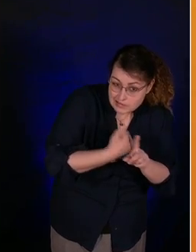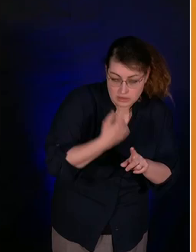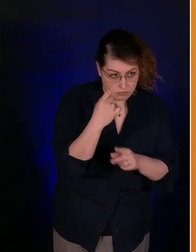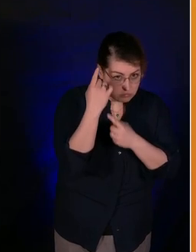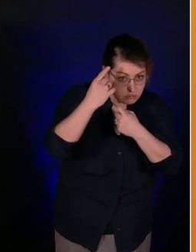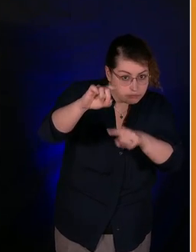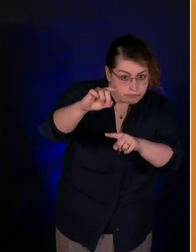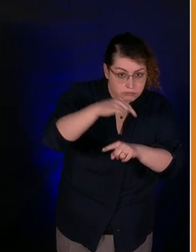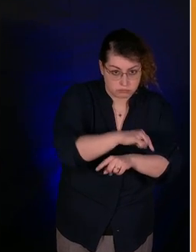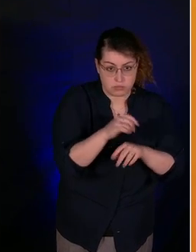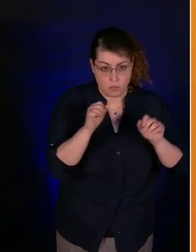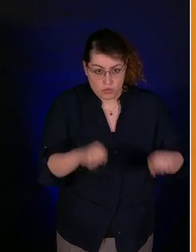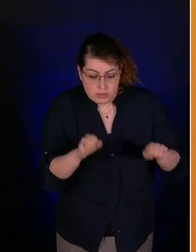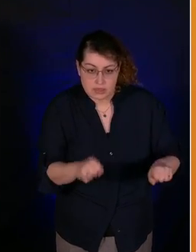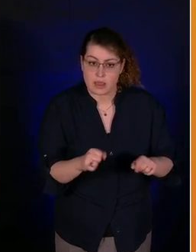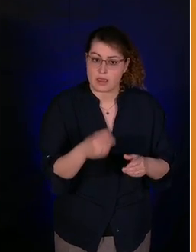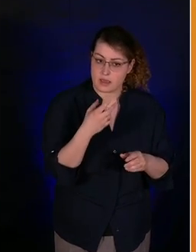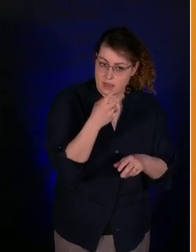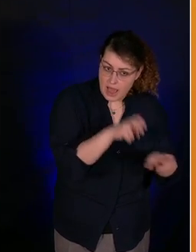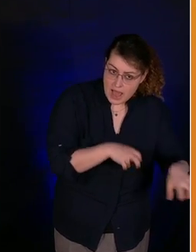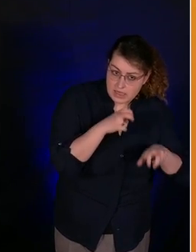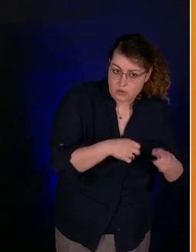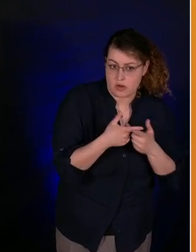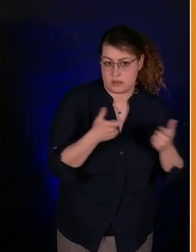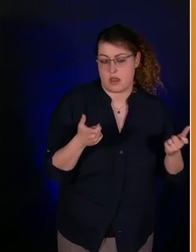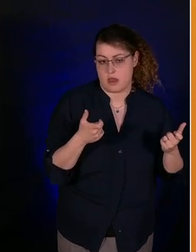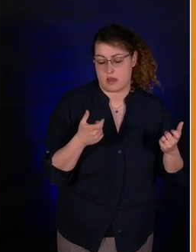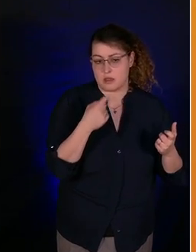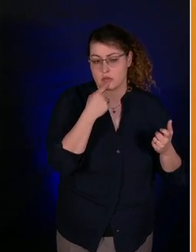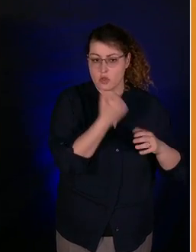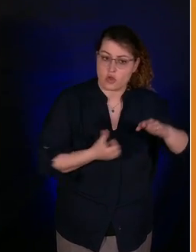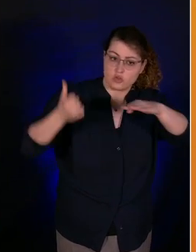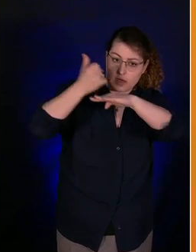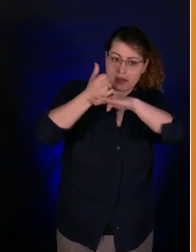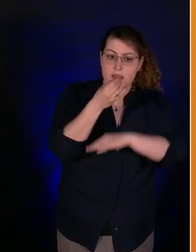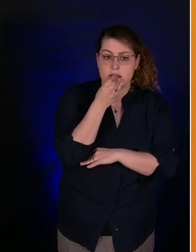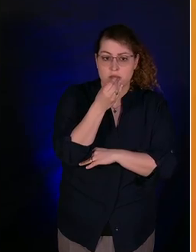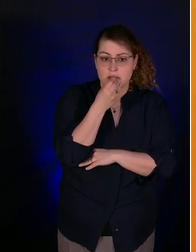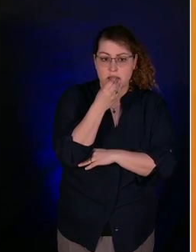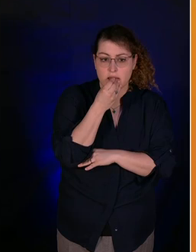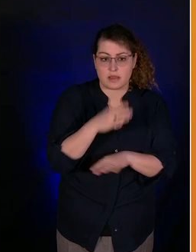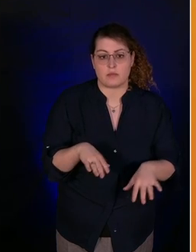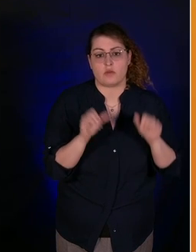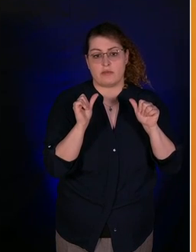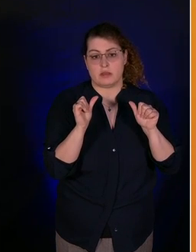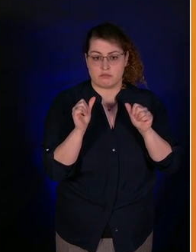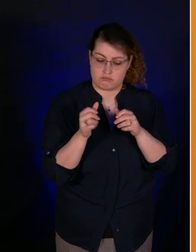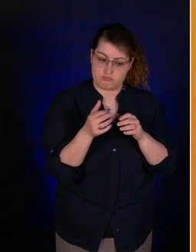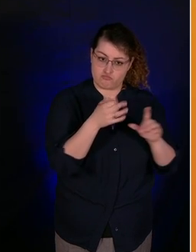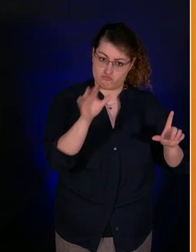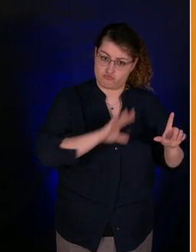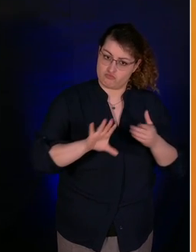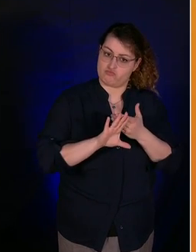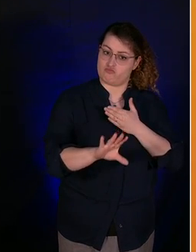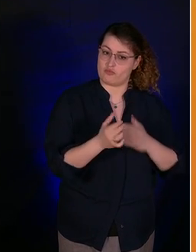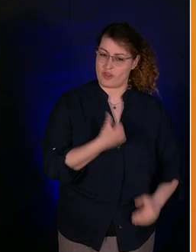défense de notre potentiel agricole et alimentaire national, notre souveraineté alimentaire pour garantir l'indépendance du pays. Cette